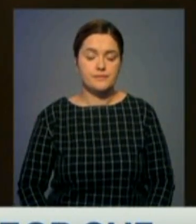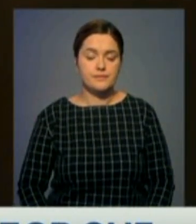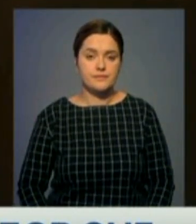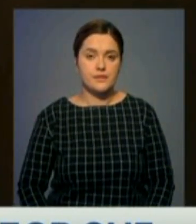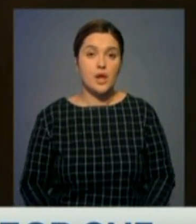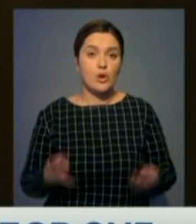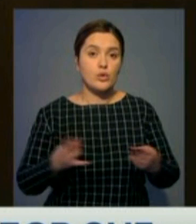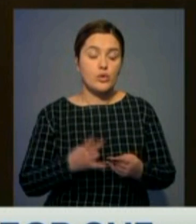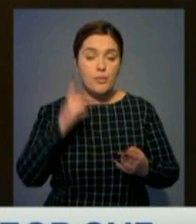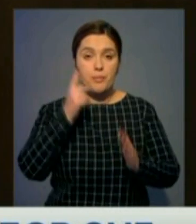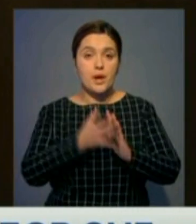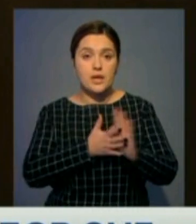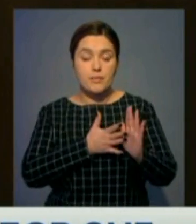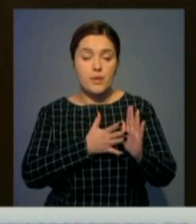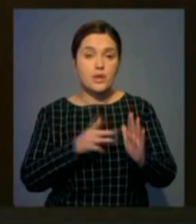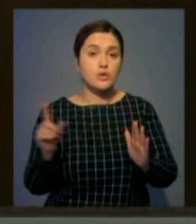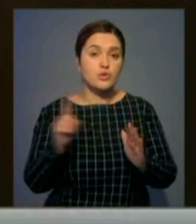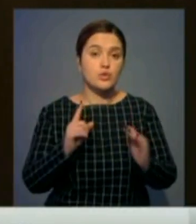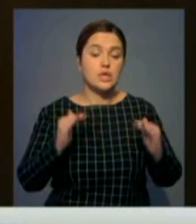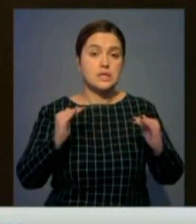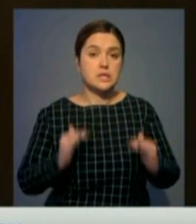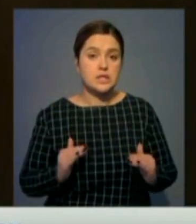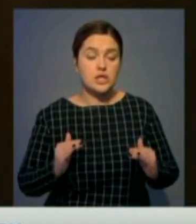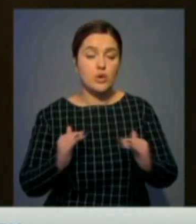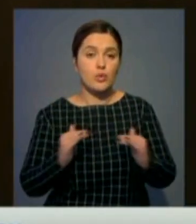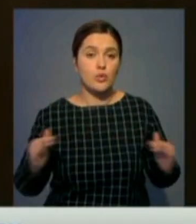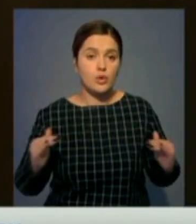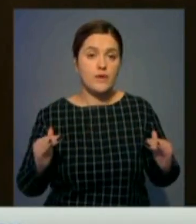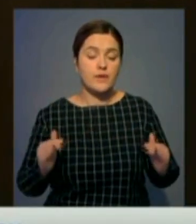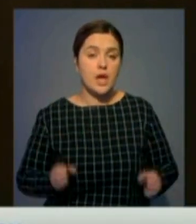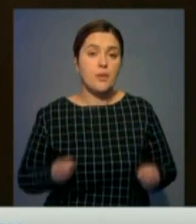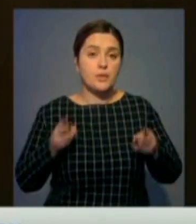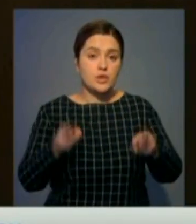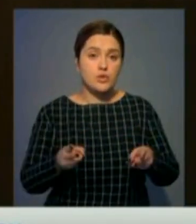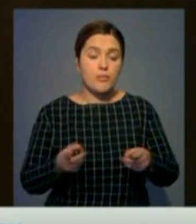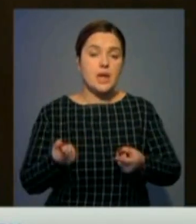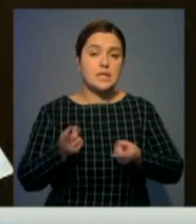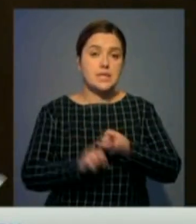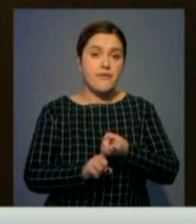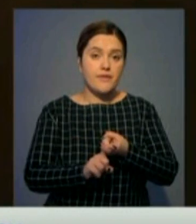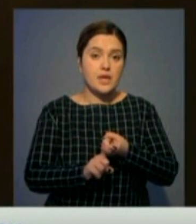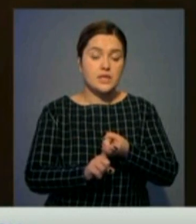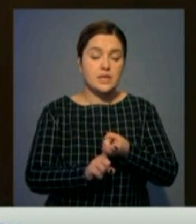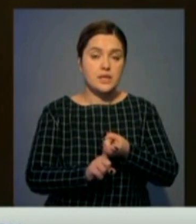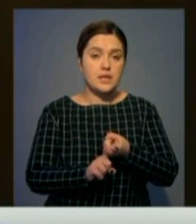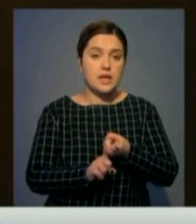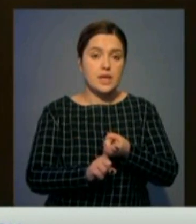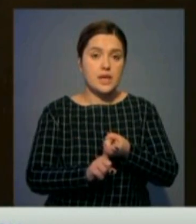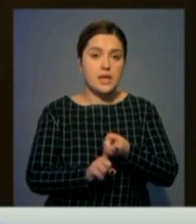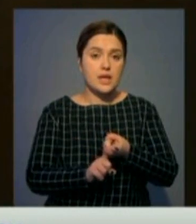Необходимо понимать, что максимальное снижение уровня преступности связано не только и не столько